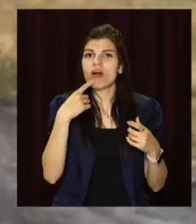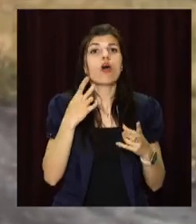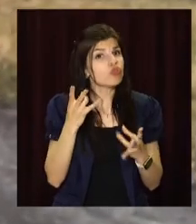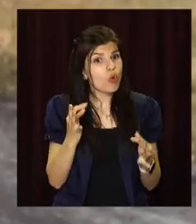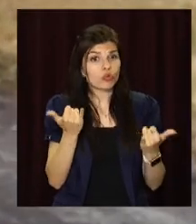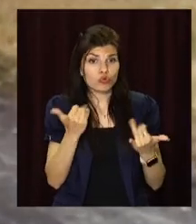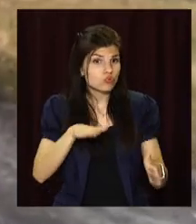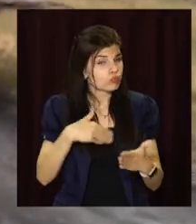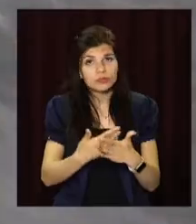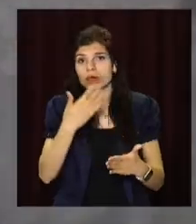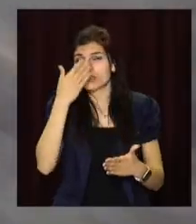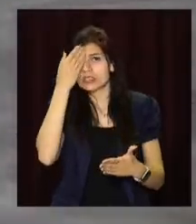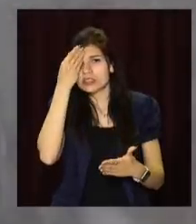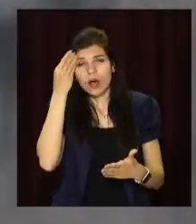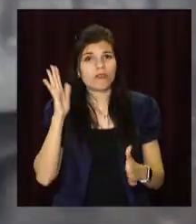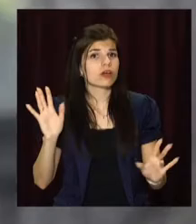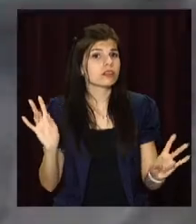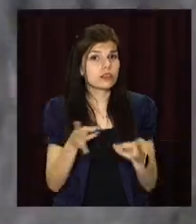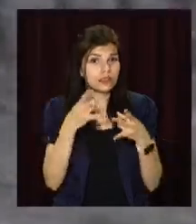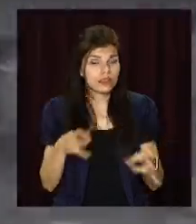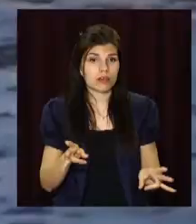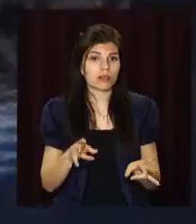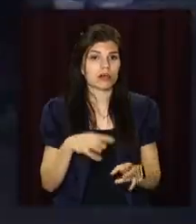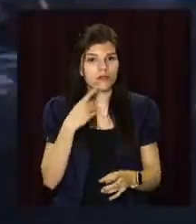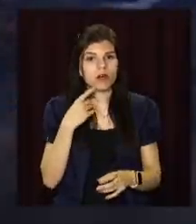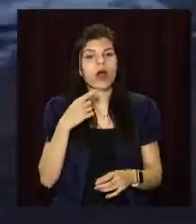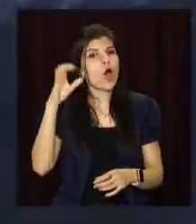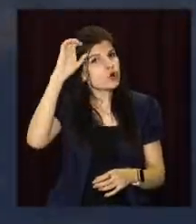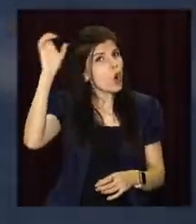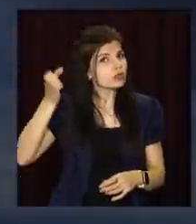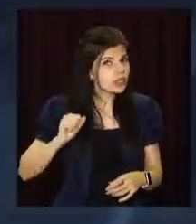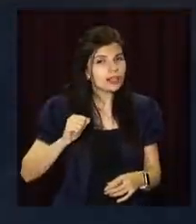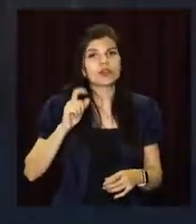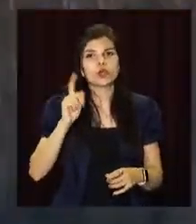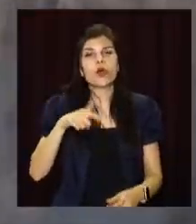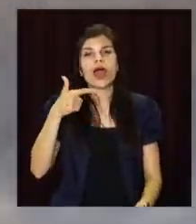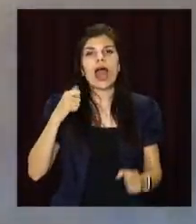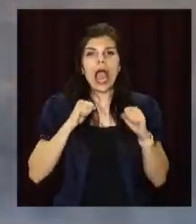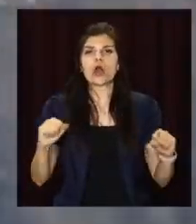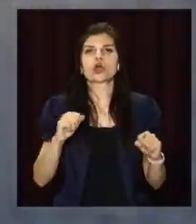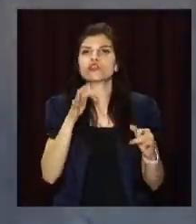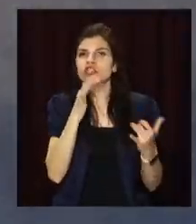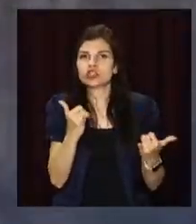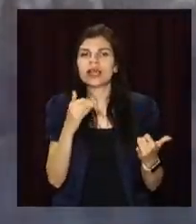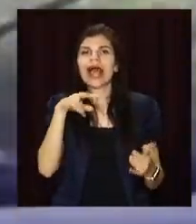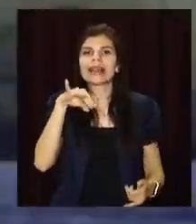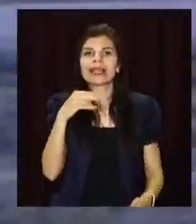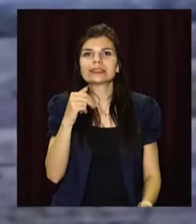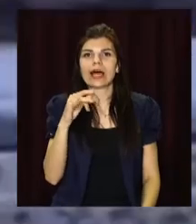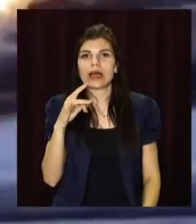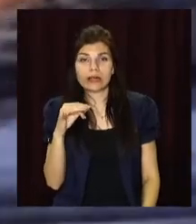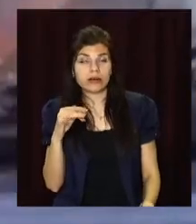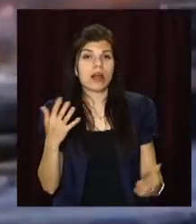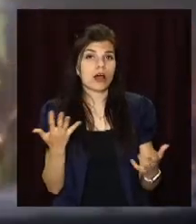забувати й дотепер. І доповнюють, на часі згадати не тільки про добу козацтва, а й про героїв сучасності та лицарів, які стають на